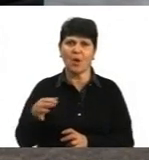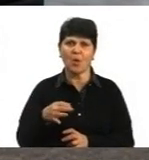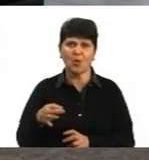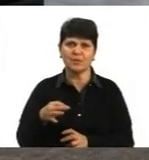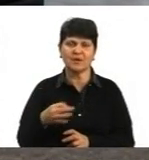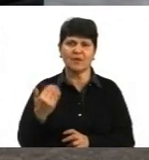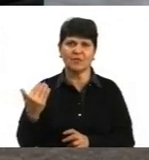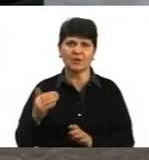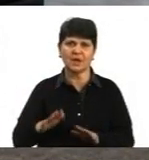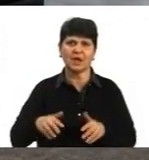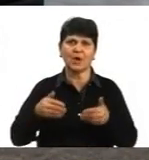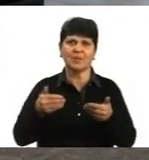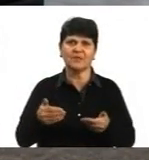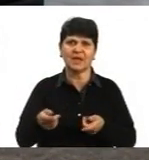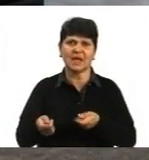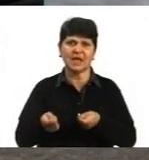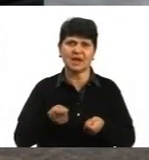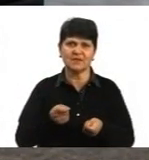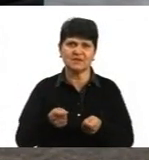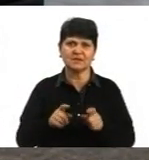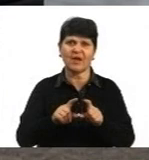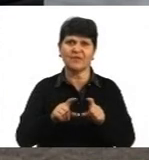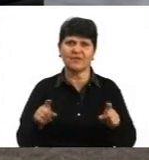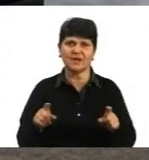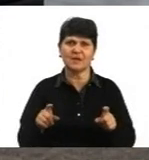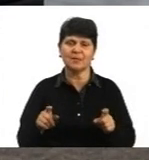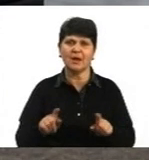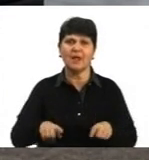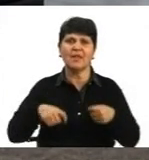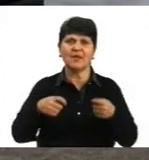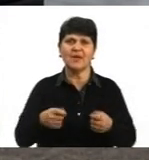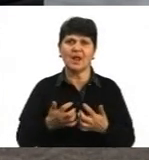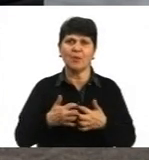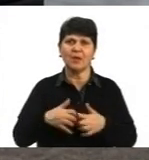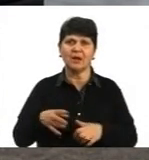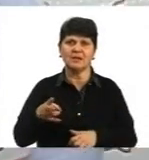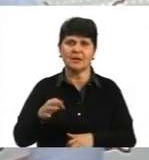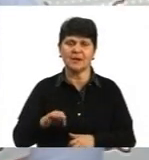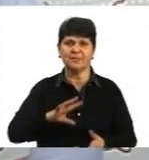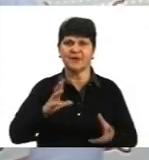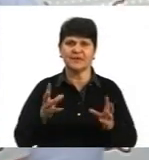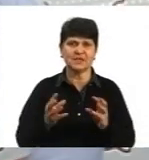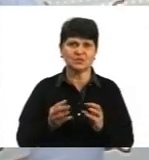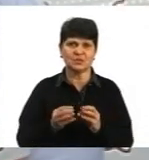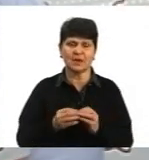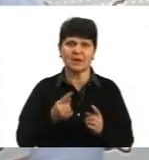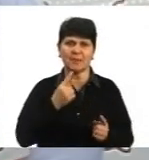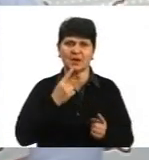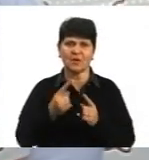«Камконтрафік», керівництво фірми, яка постачала обладнання. Вже в результаті переговорної